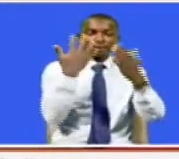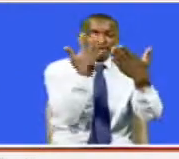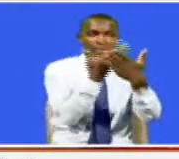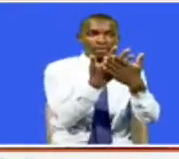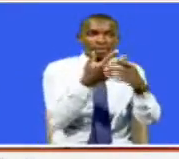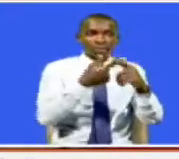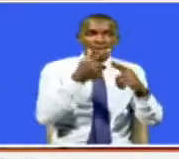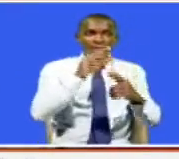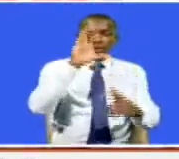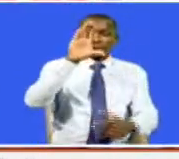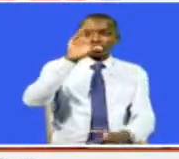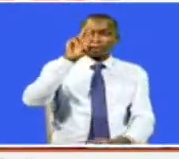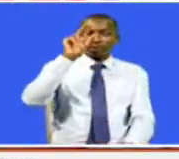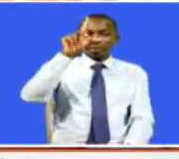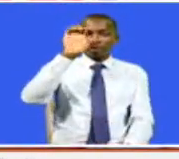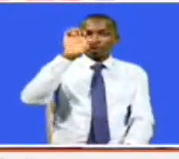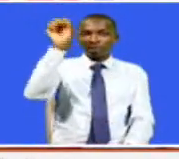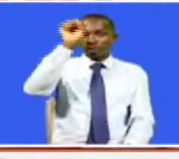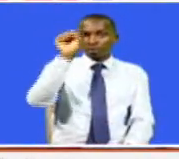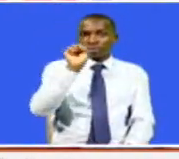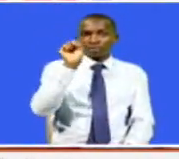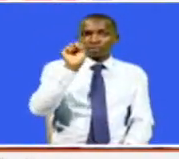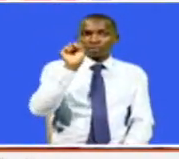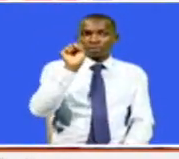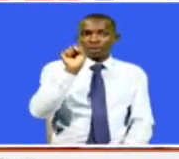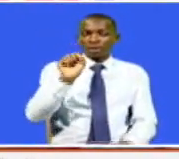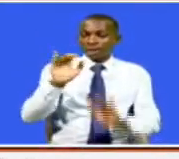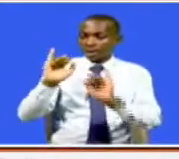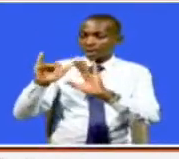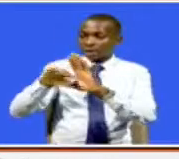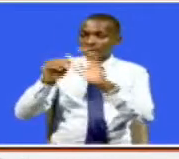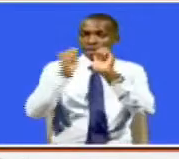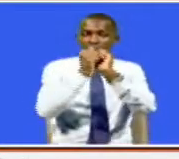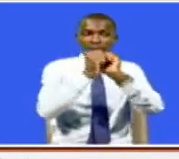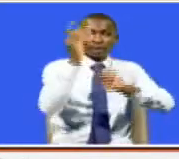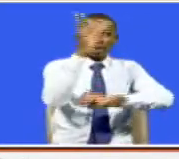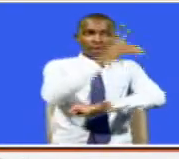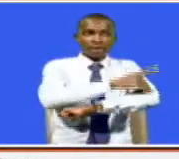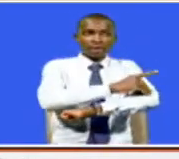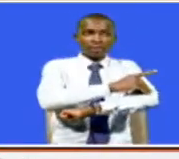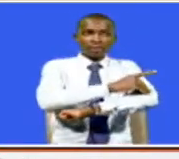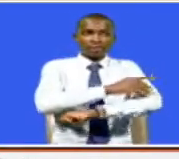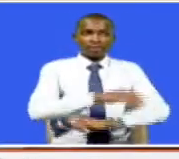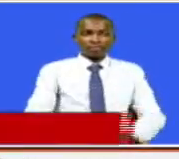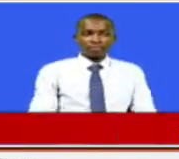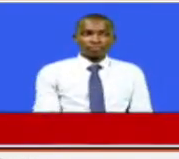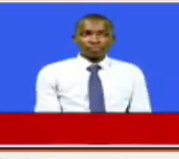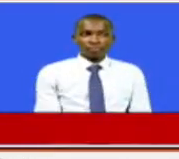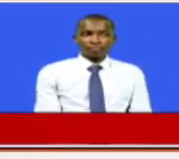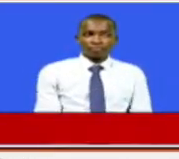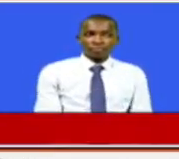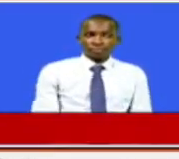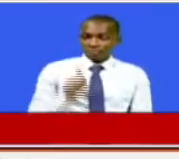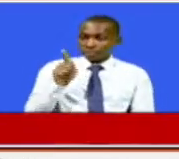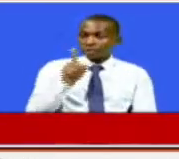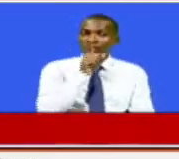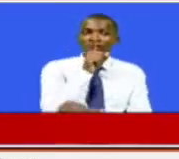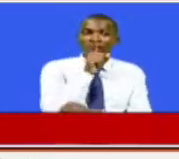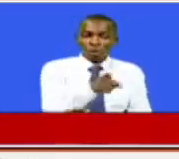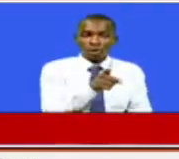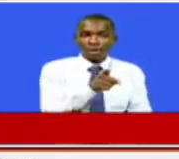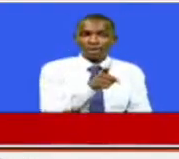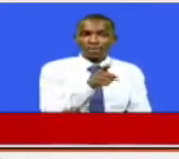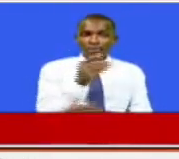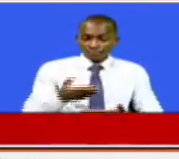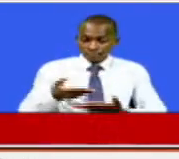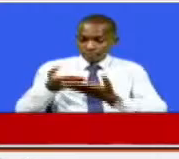ya Bungoma Charles Mutai akahiari azuiliwe kwa siku 10. In view of these orders shall be